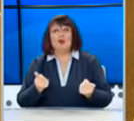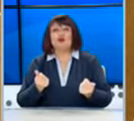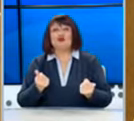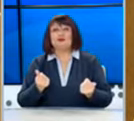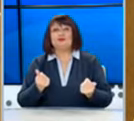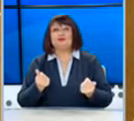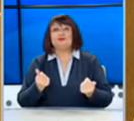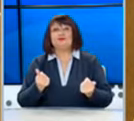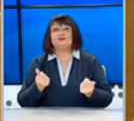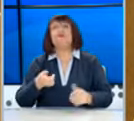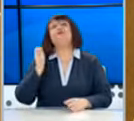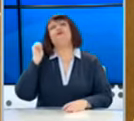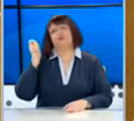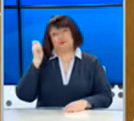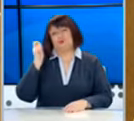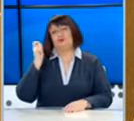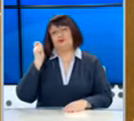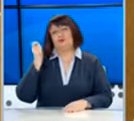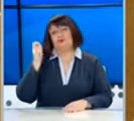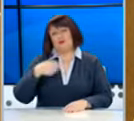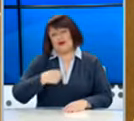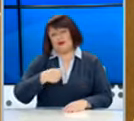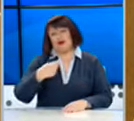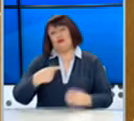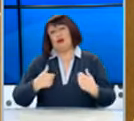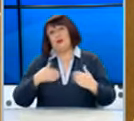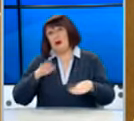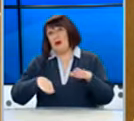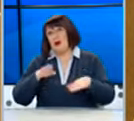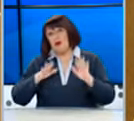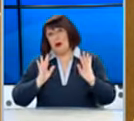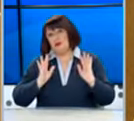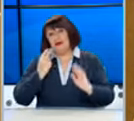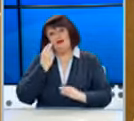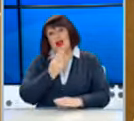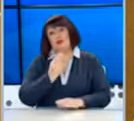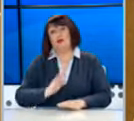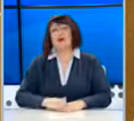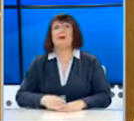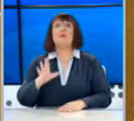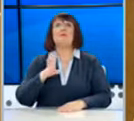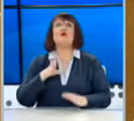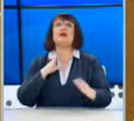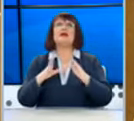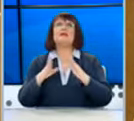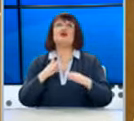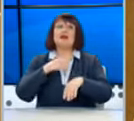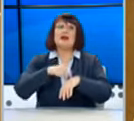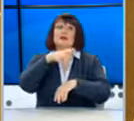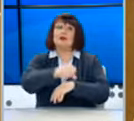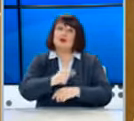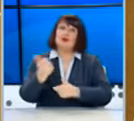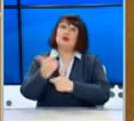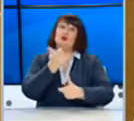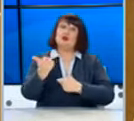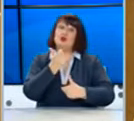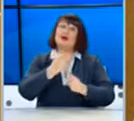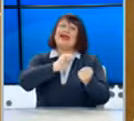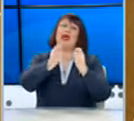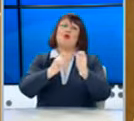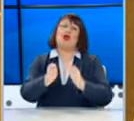τις πολιτικές συμπεριφορές. Στην πολιτική προστασία λοιπόν χρειάζεται πρόληψη, πυρόσβεση και